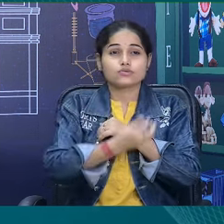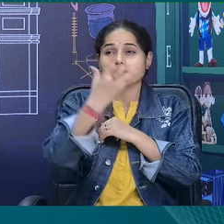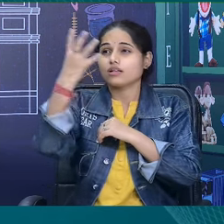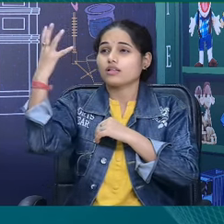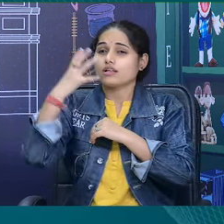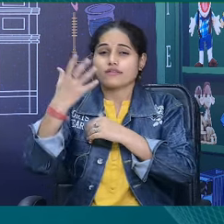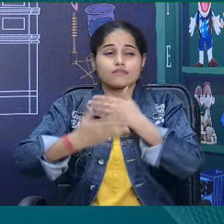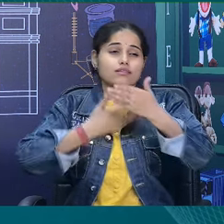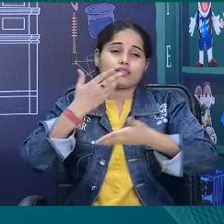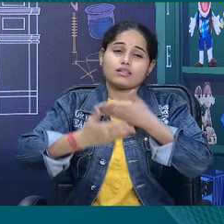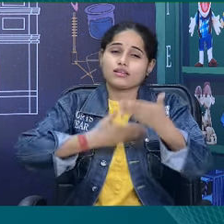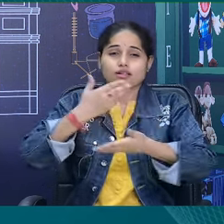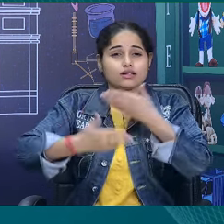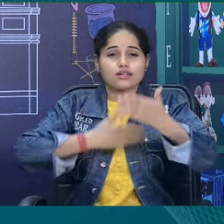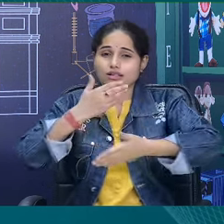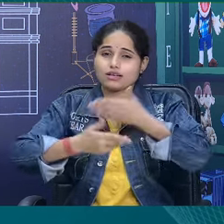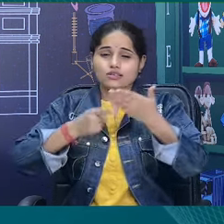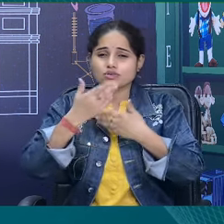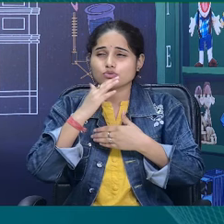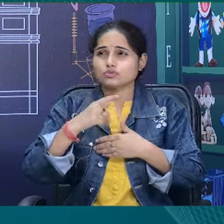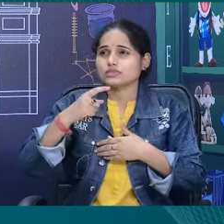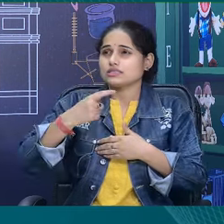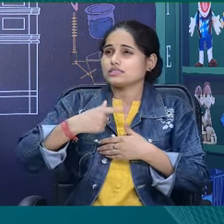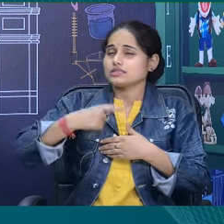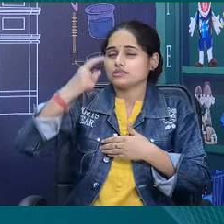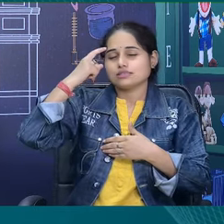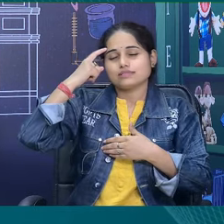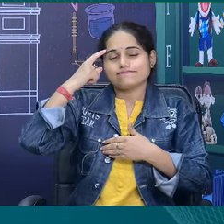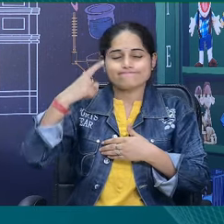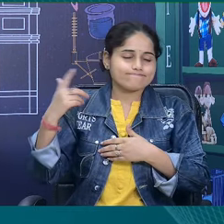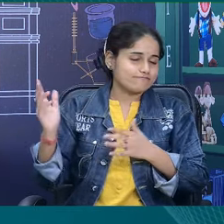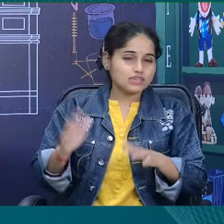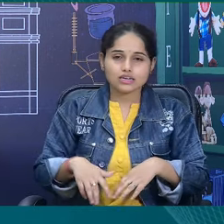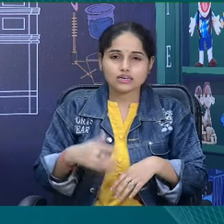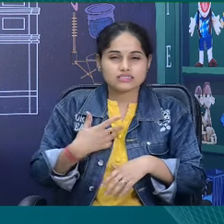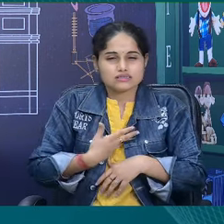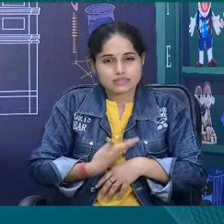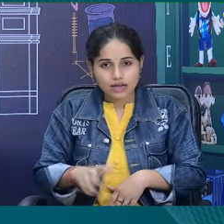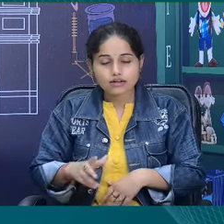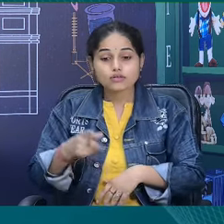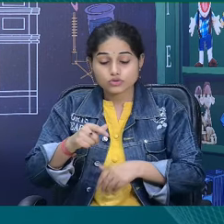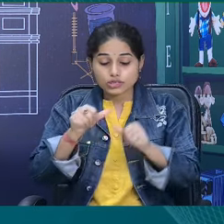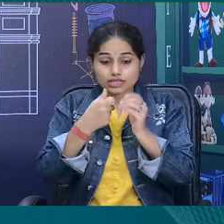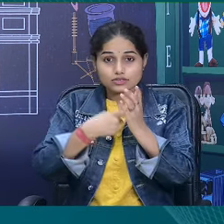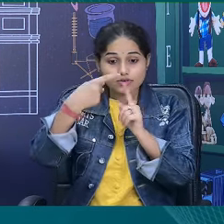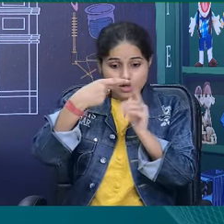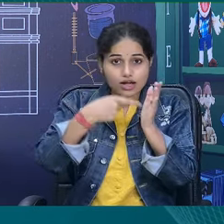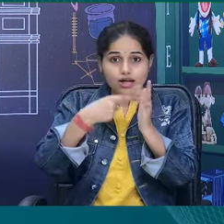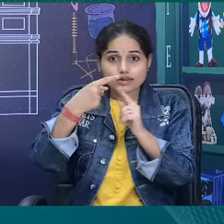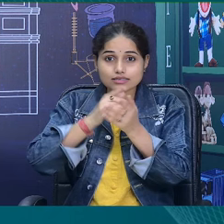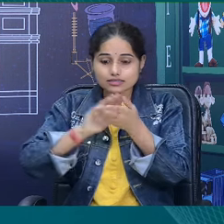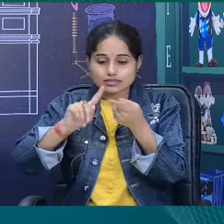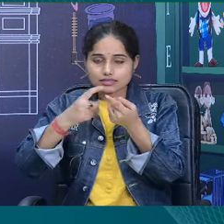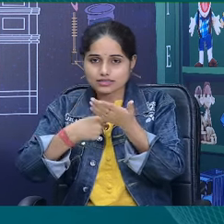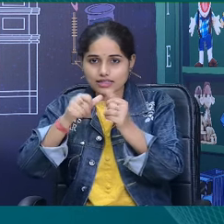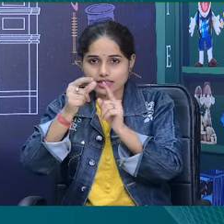तक और पढ़ते पढ़ते बच्चे थोड़ा सा दिमाग उस उलझा हुआ है मोनोटोन हो गया है तो ये जो आर्ट थेरेपी है इससे वह